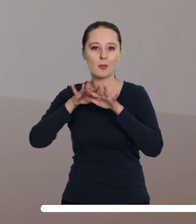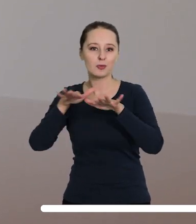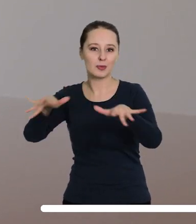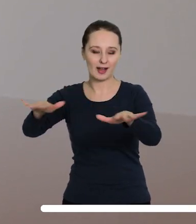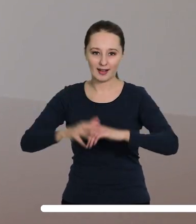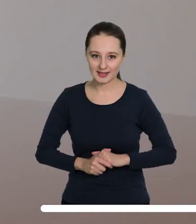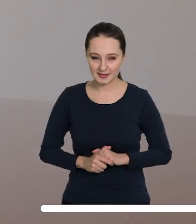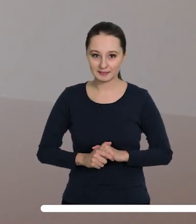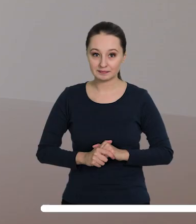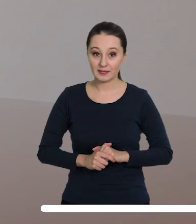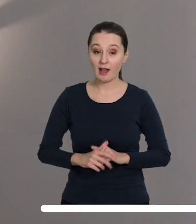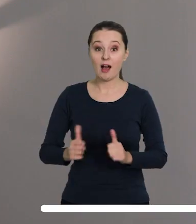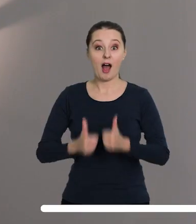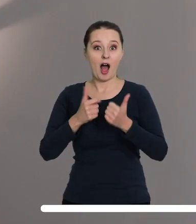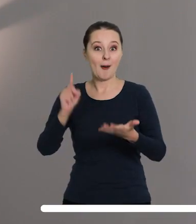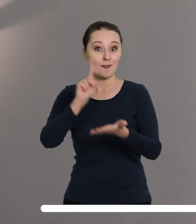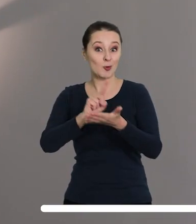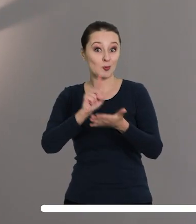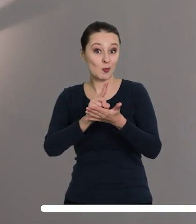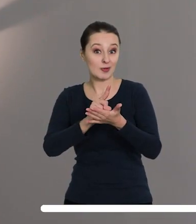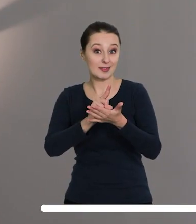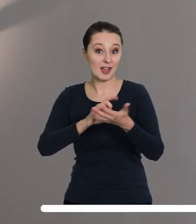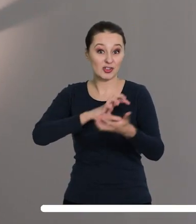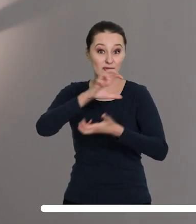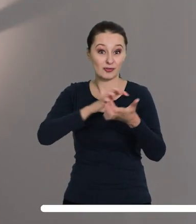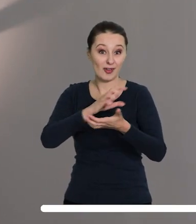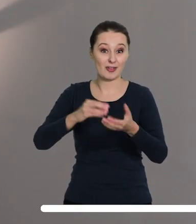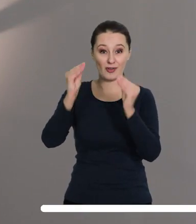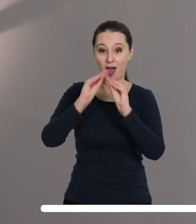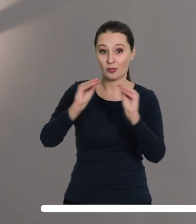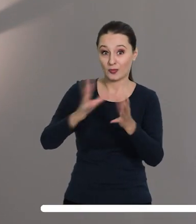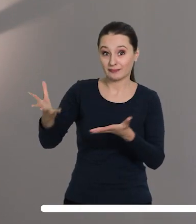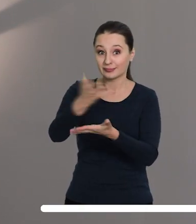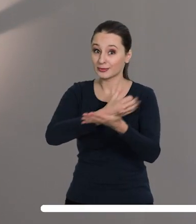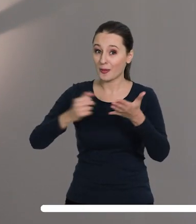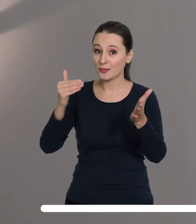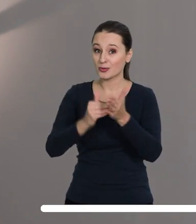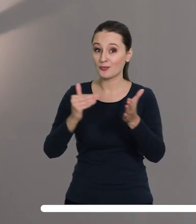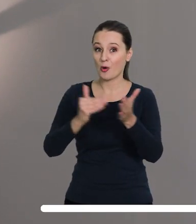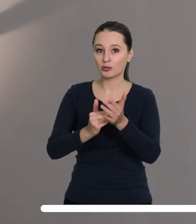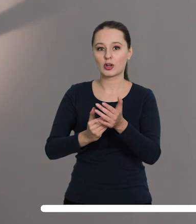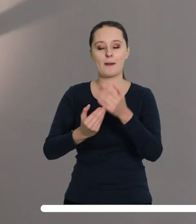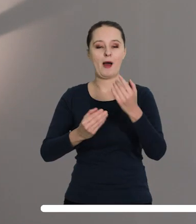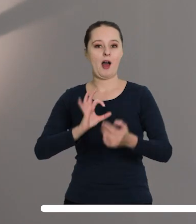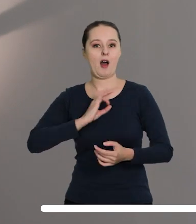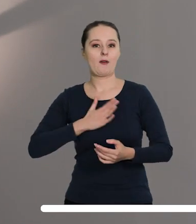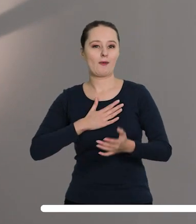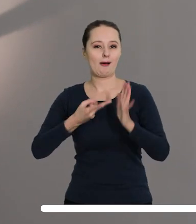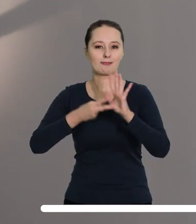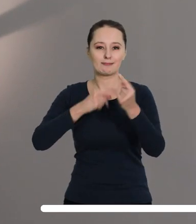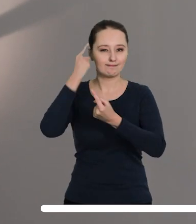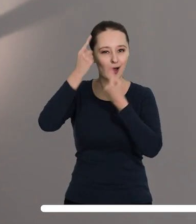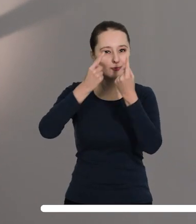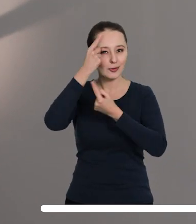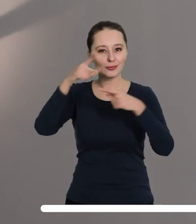widoczności wyników pracy badawczej. Aby odnieść sukces w naukowym świecie, potrzebna jest i